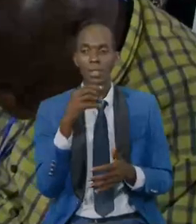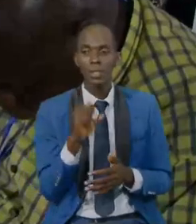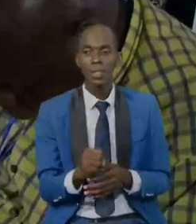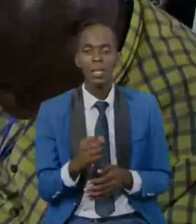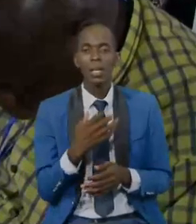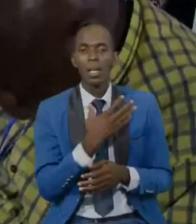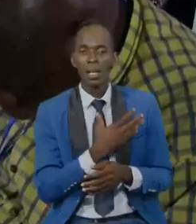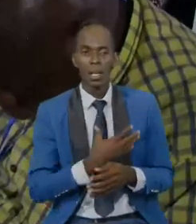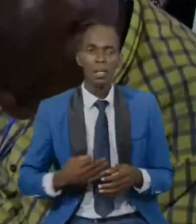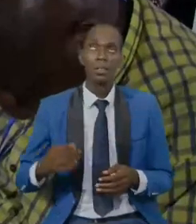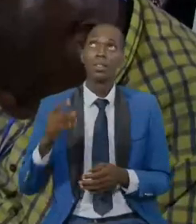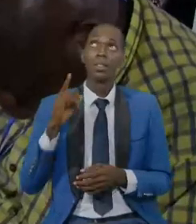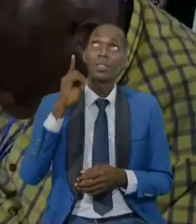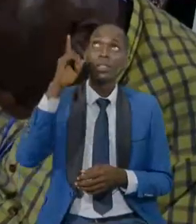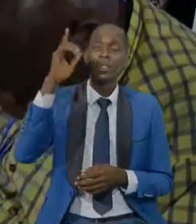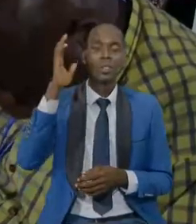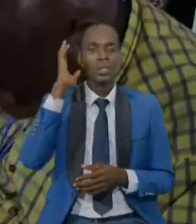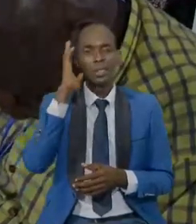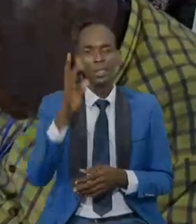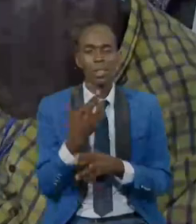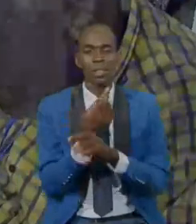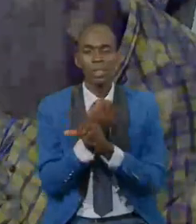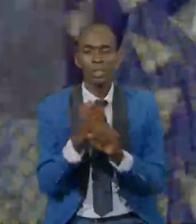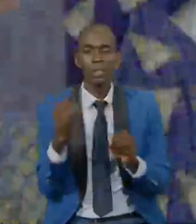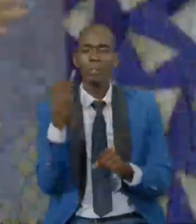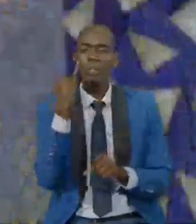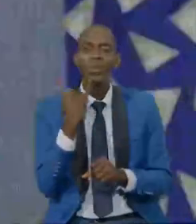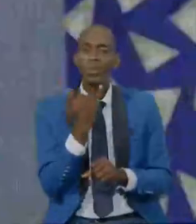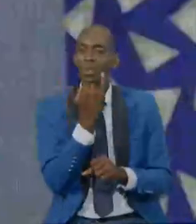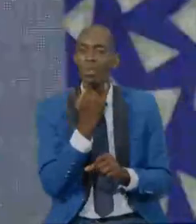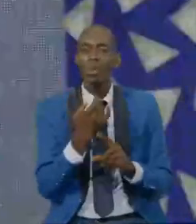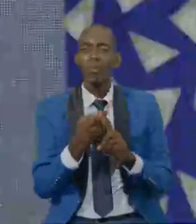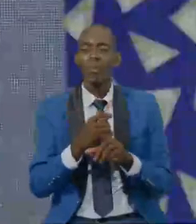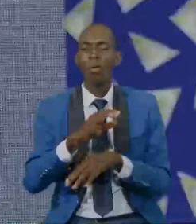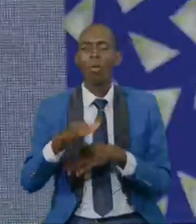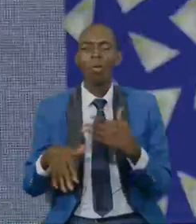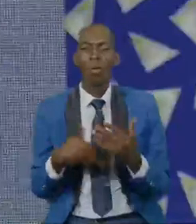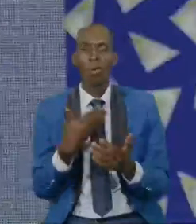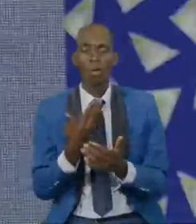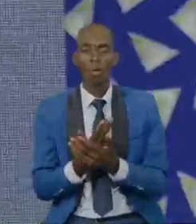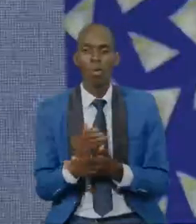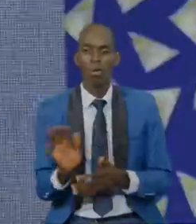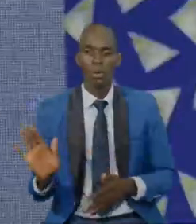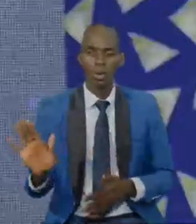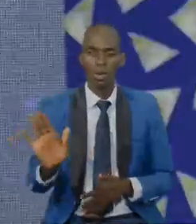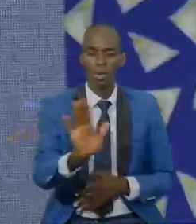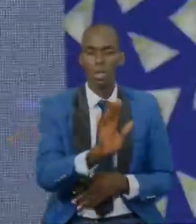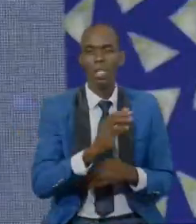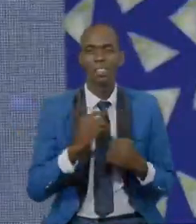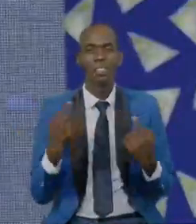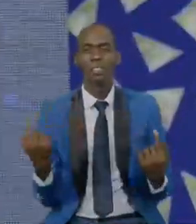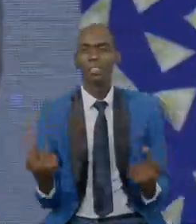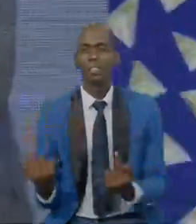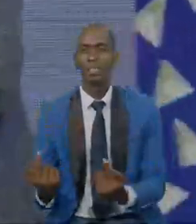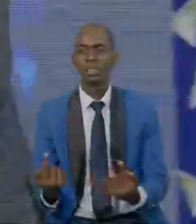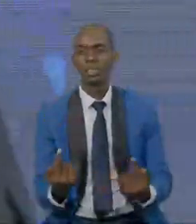shall redeem Israel from all his iniquities. C'est lui